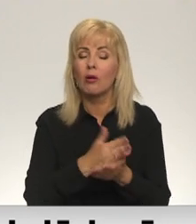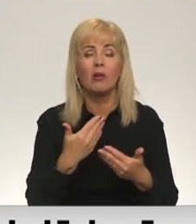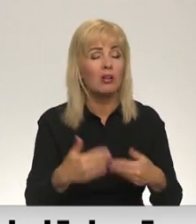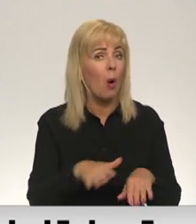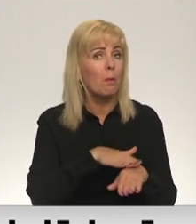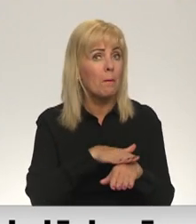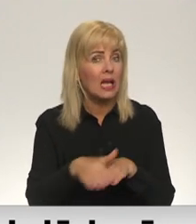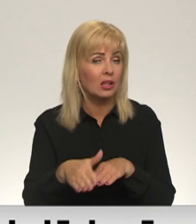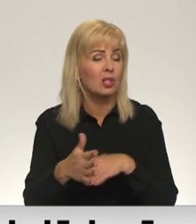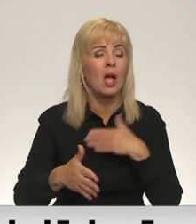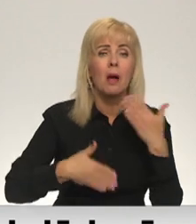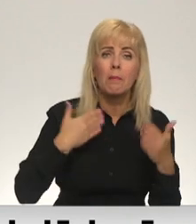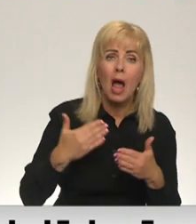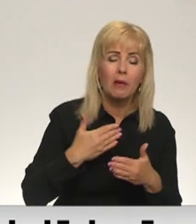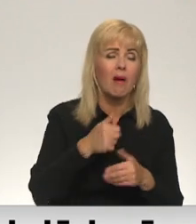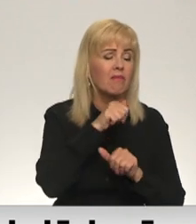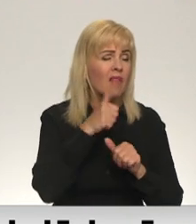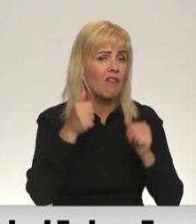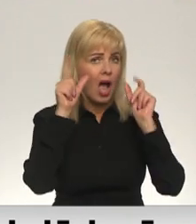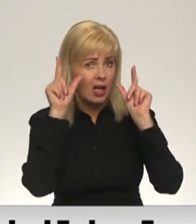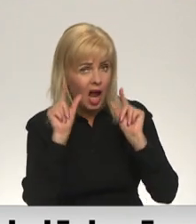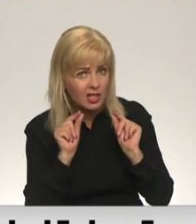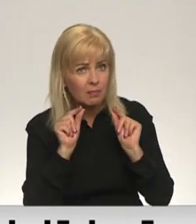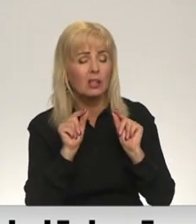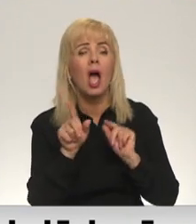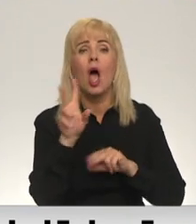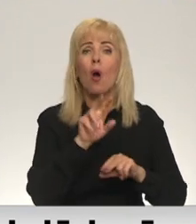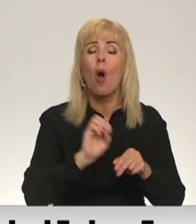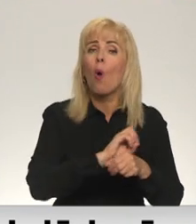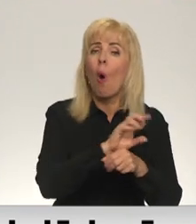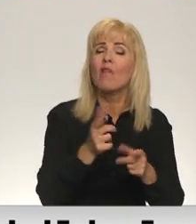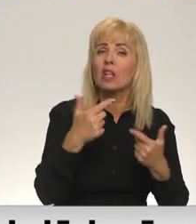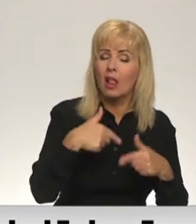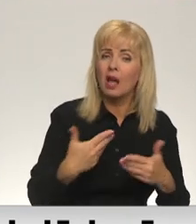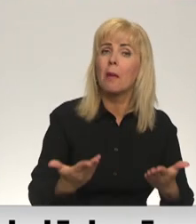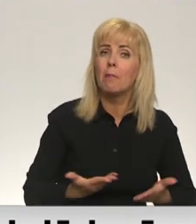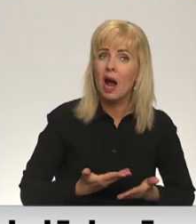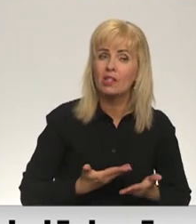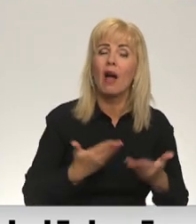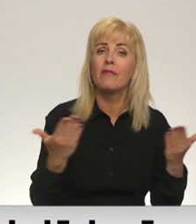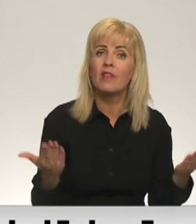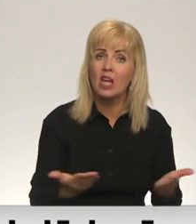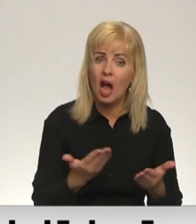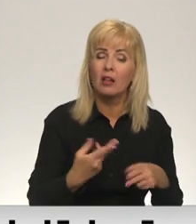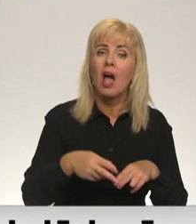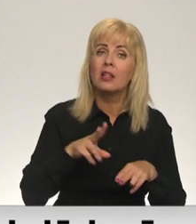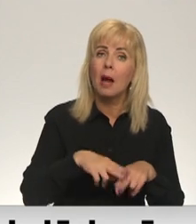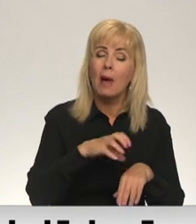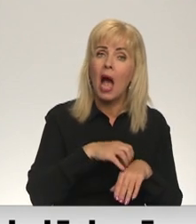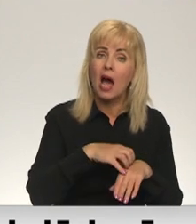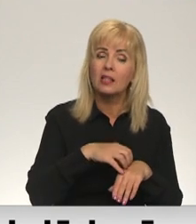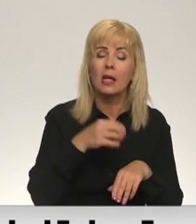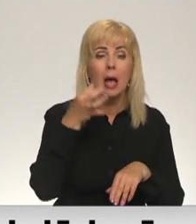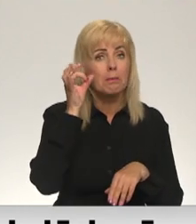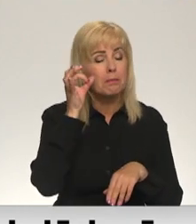pārpildītas, trauksme un bezmiegs piemeklē arī tos, kuri pat Covid laiku pārdzīvoja salīdzinoši viegli. Tādēļ ārsts